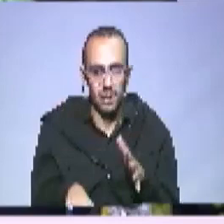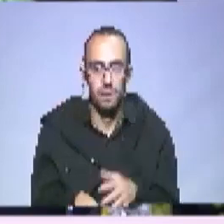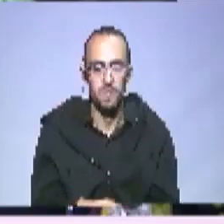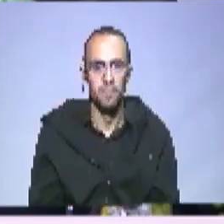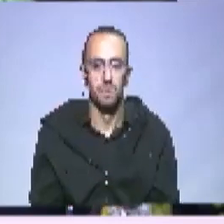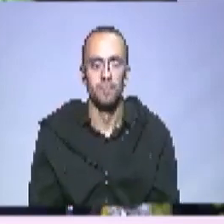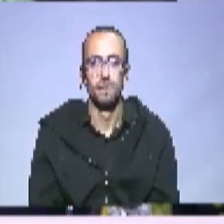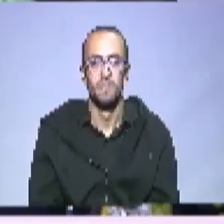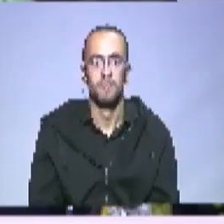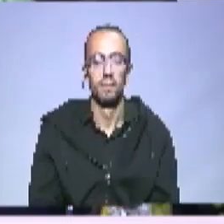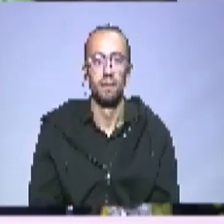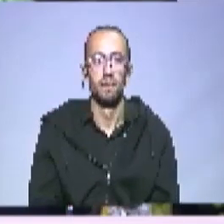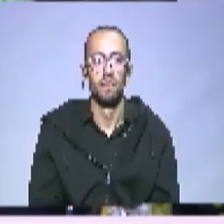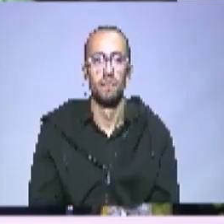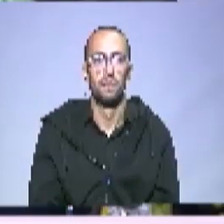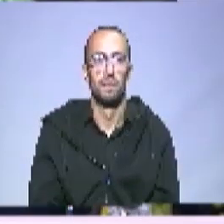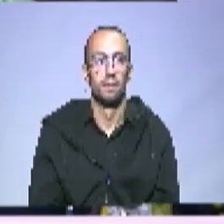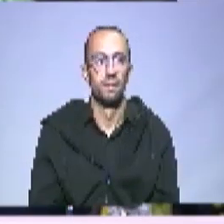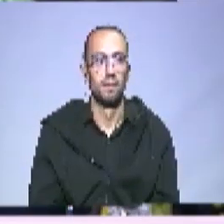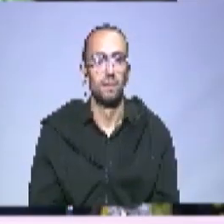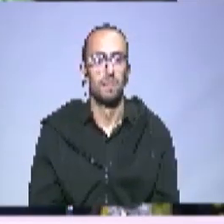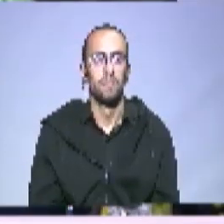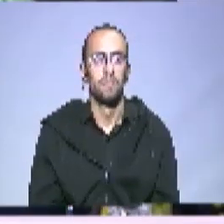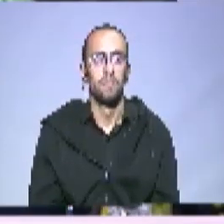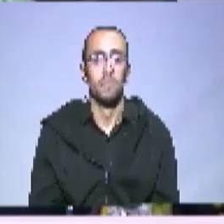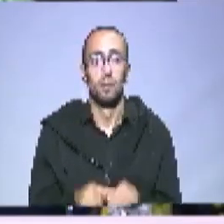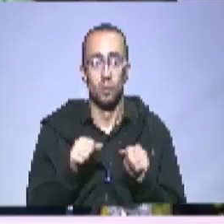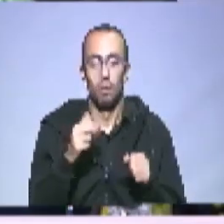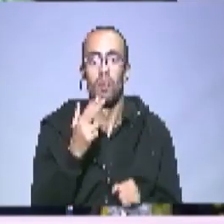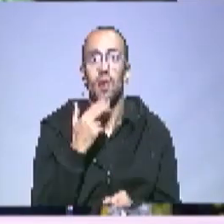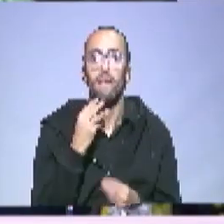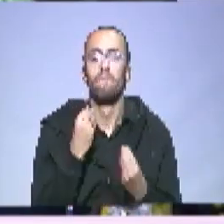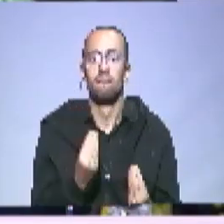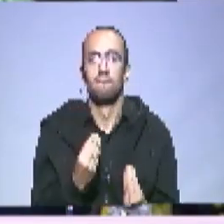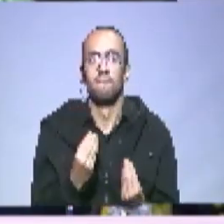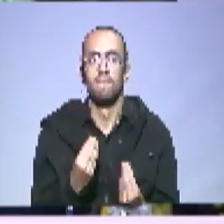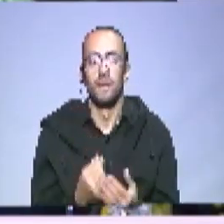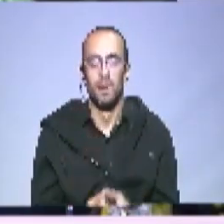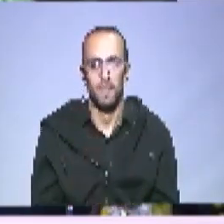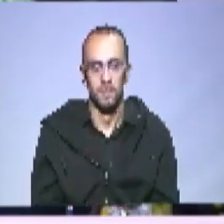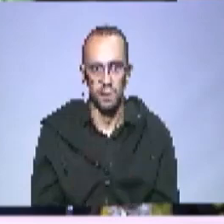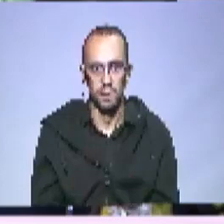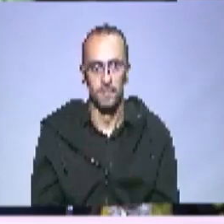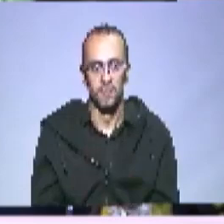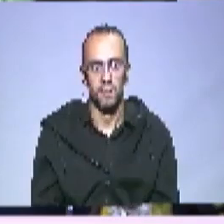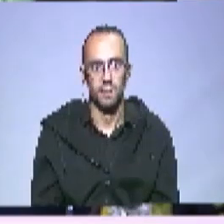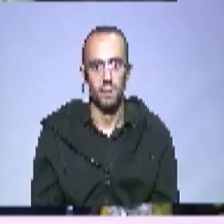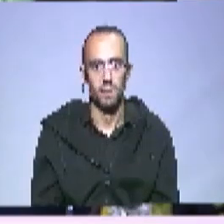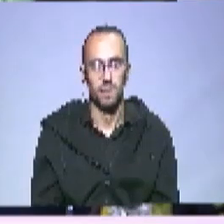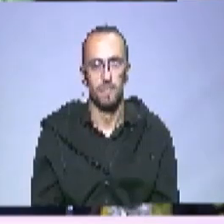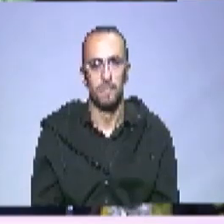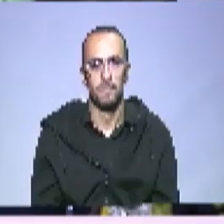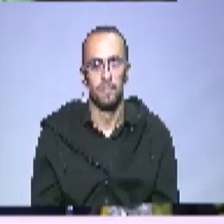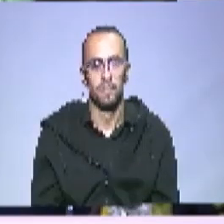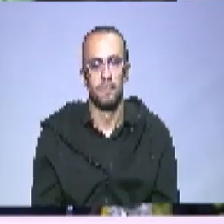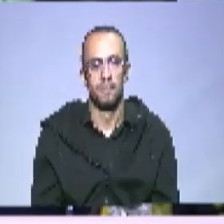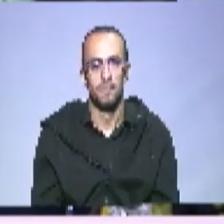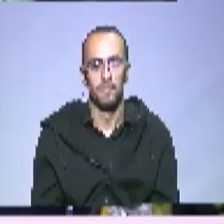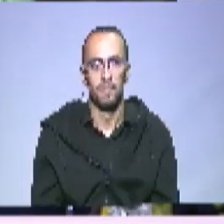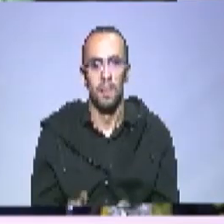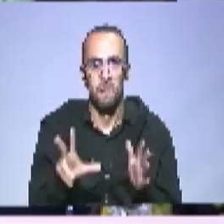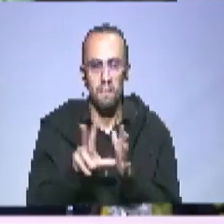الكبيرة. وموجود في الأسواق اللي هي أسواق الخضار، يعني عند المحلات اللي